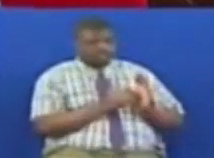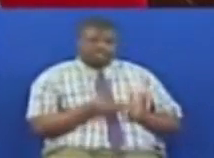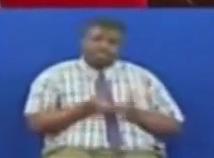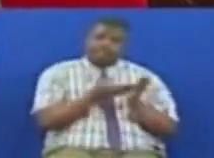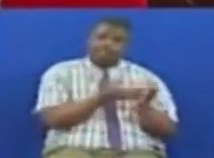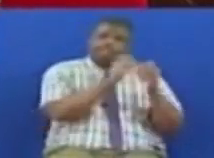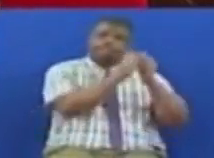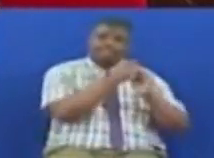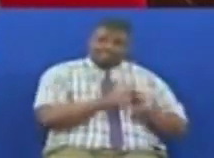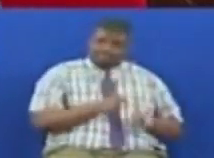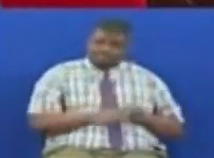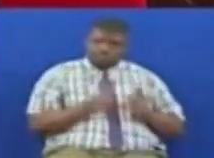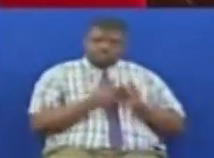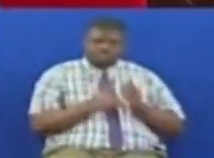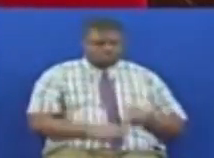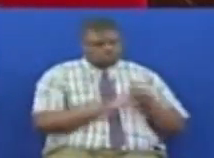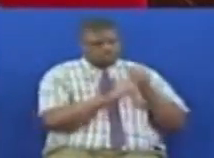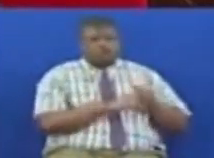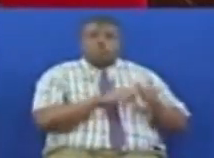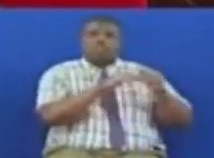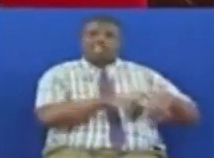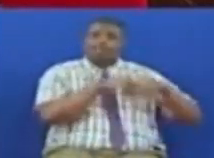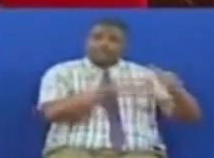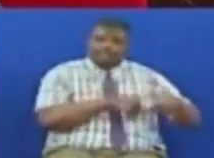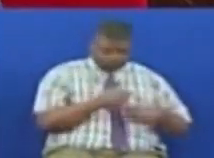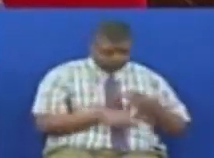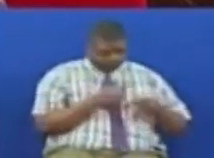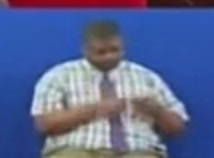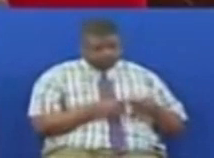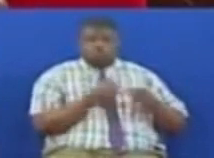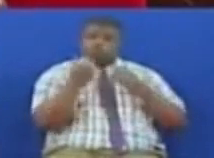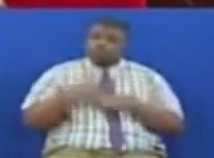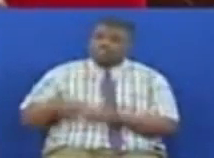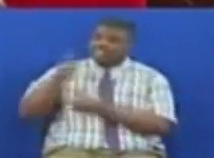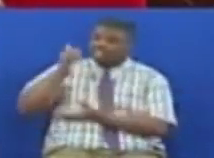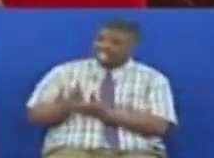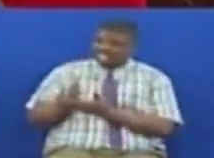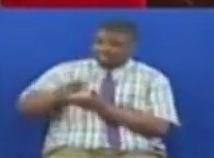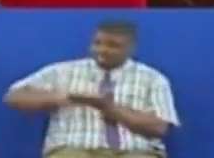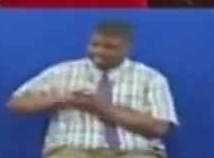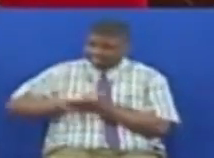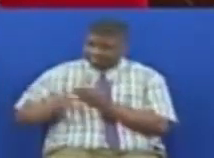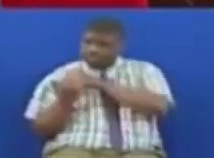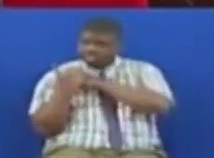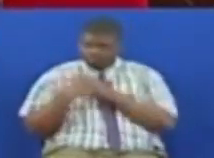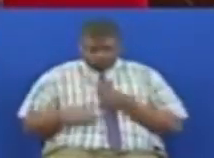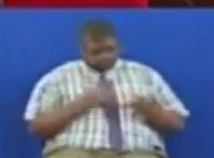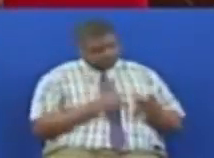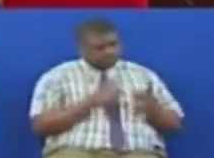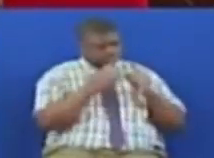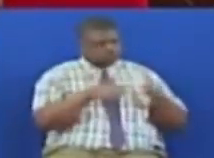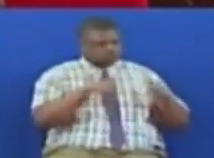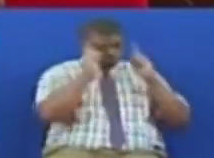ajili ya marekebisho ni sheria ya ustawi wa wanyama sura ya 154, sheria ya utekelezaji wa haki na wajibu wa msingi sura ya 3, sheria ya chuo cha